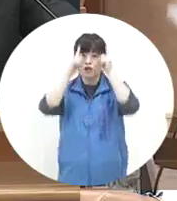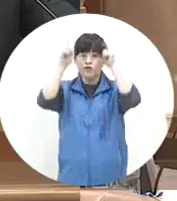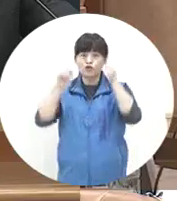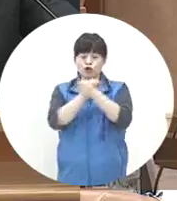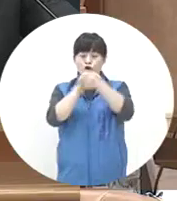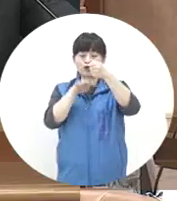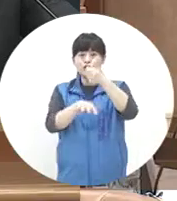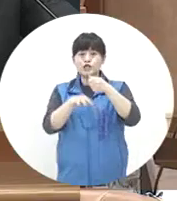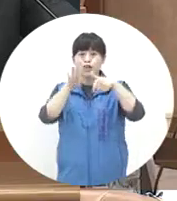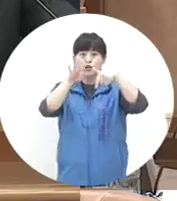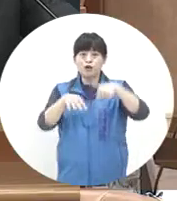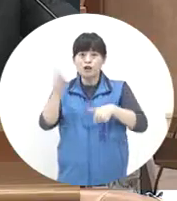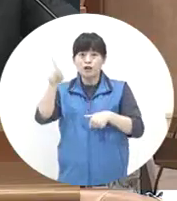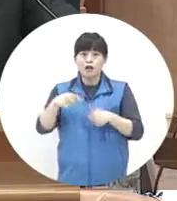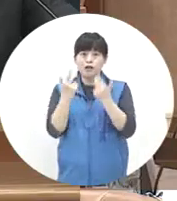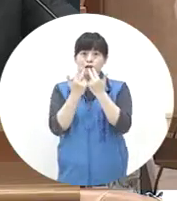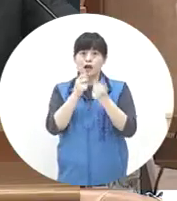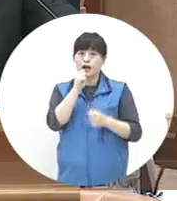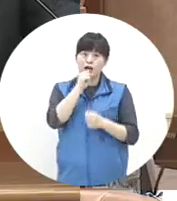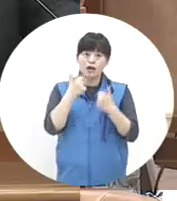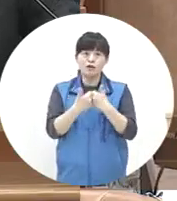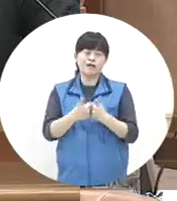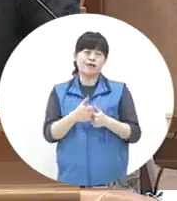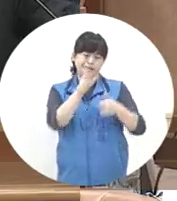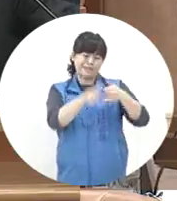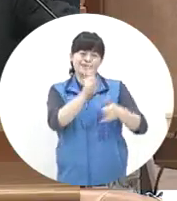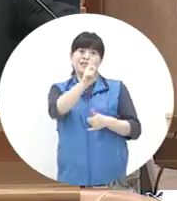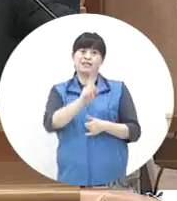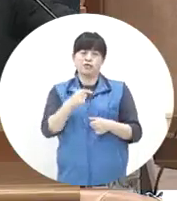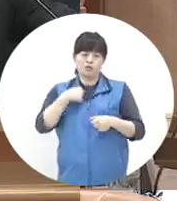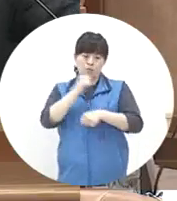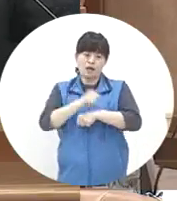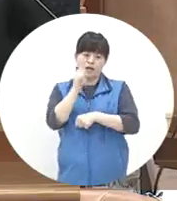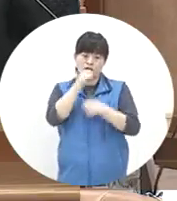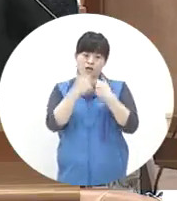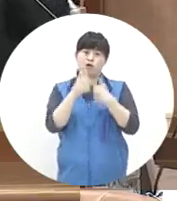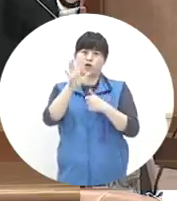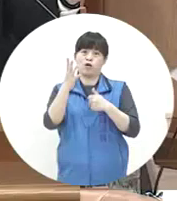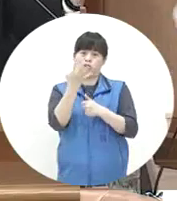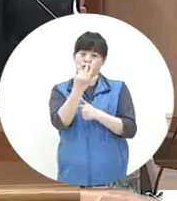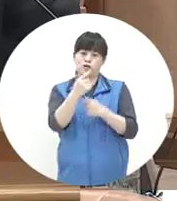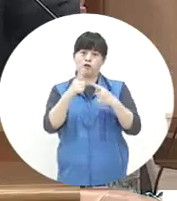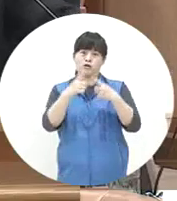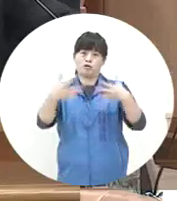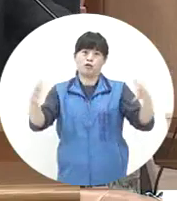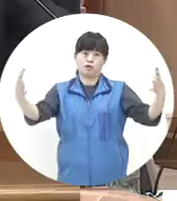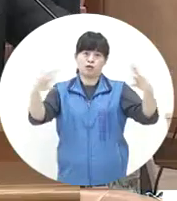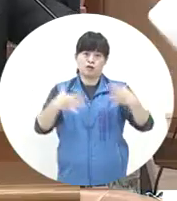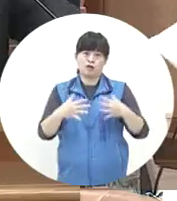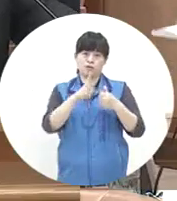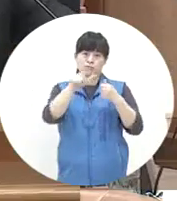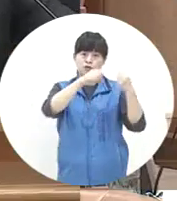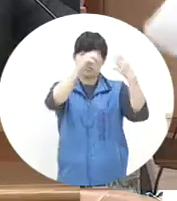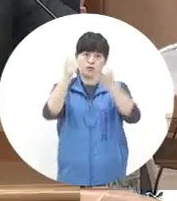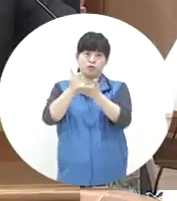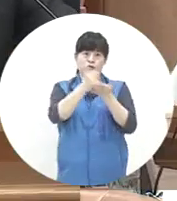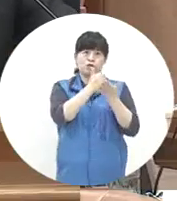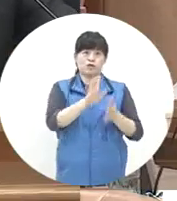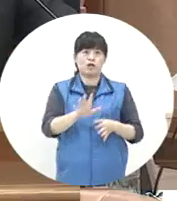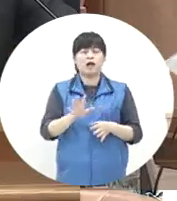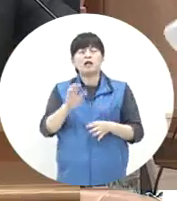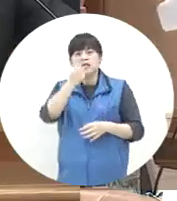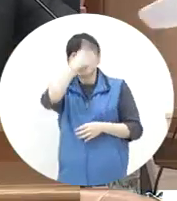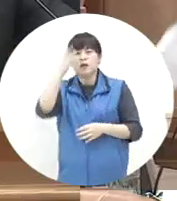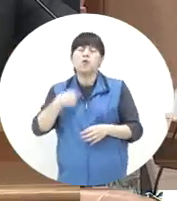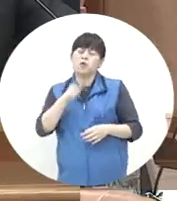市办过演唱会？哎， 你不能找单一个人、啊，我们这里办演唱会也有，包括那些大成很多大明星都 来 唱的、啊。 我是讲年轻人比较喜